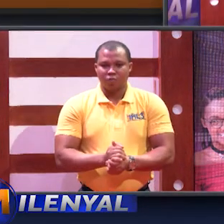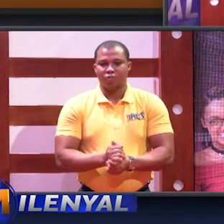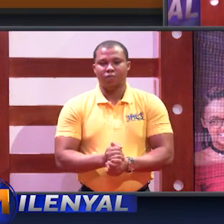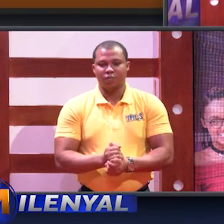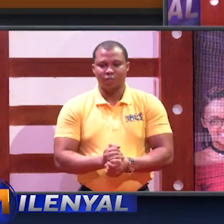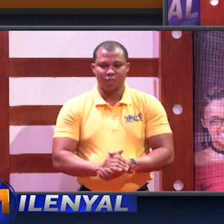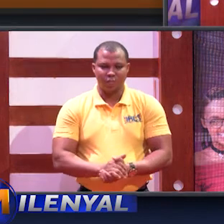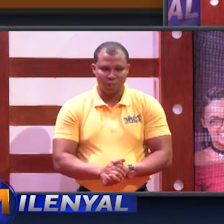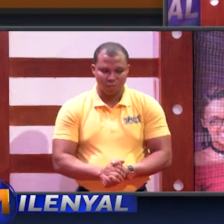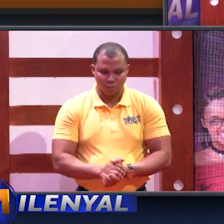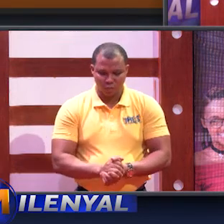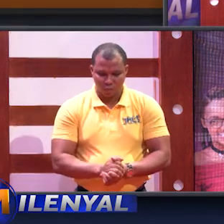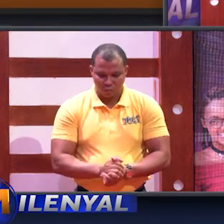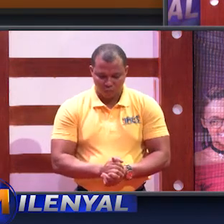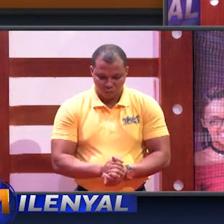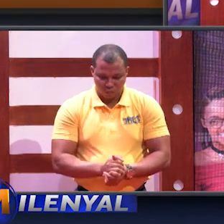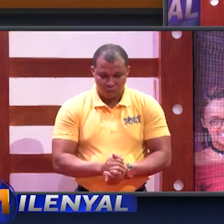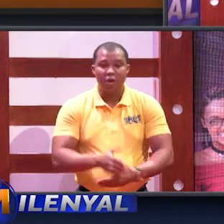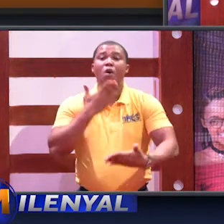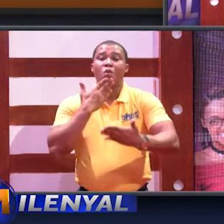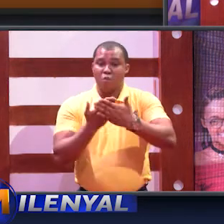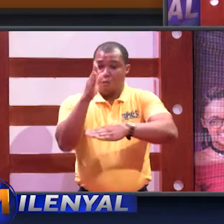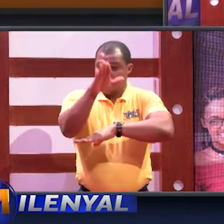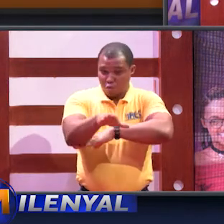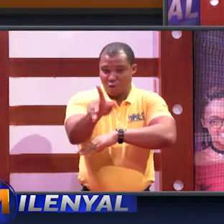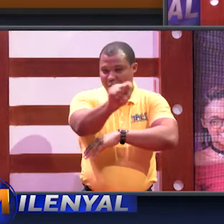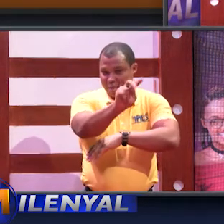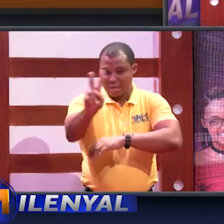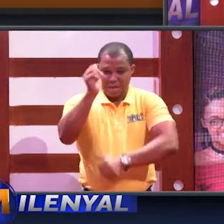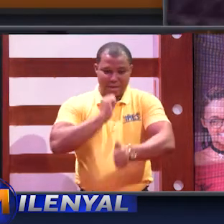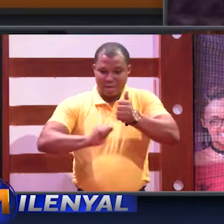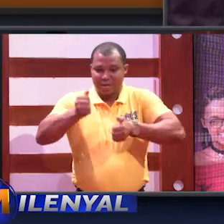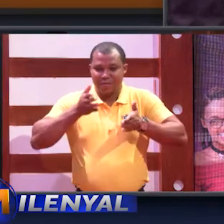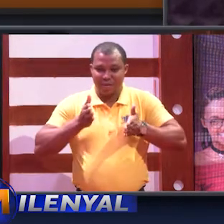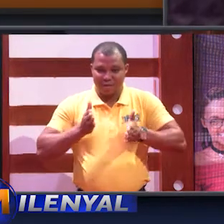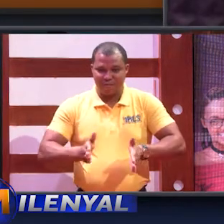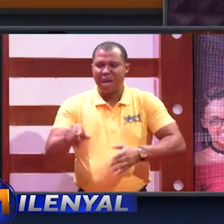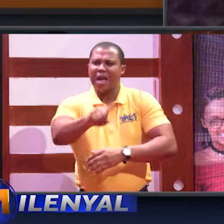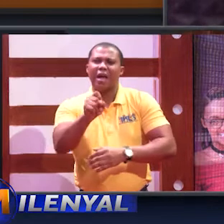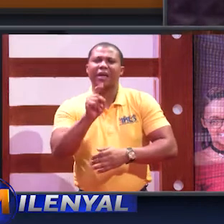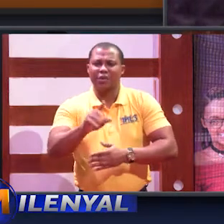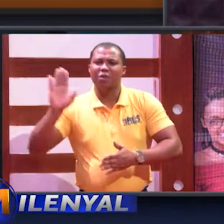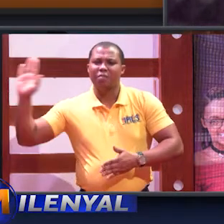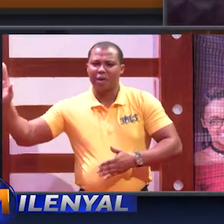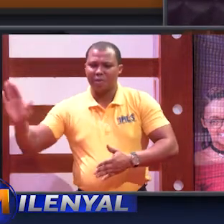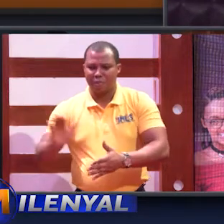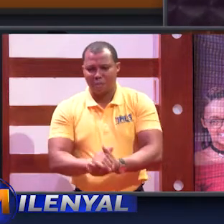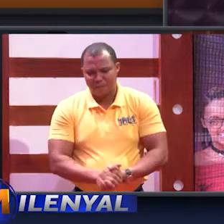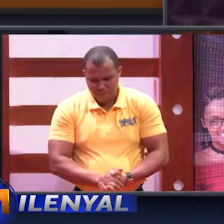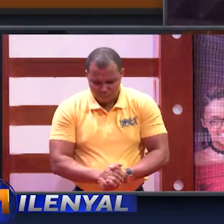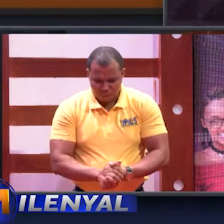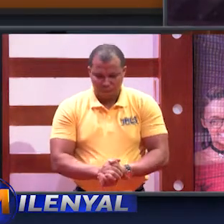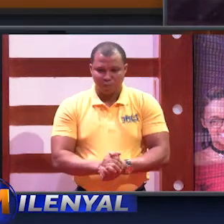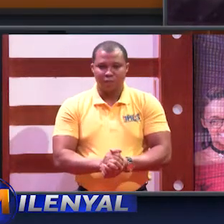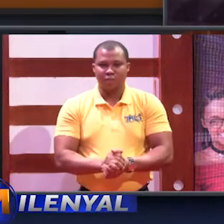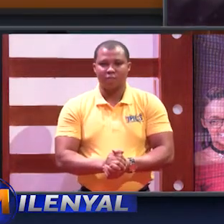Diana. Oh, bonsoir, téléspectateurs. Bonsoir. Oui, question pas maintenant, Diana. C'est